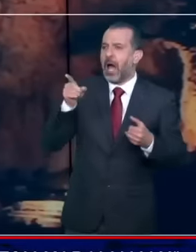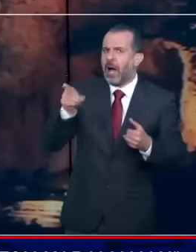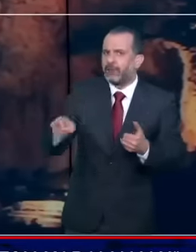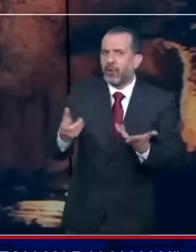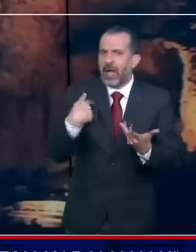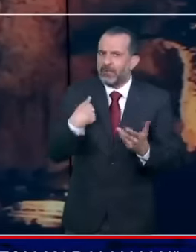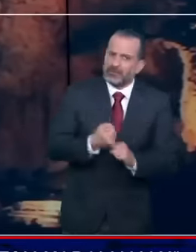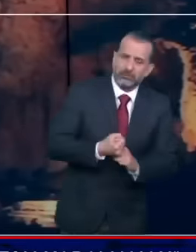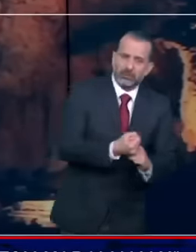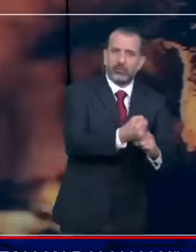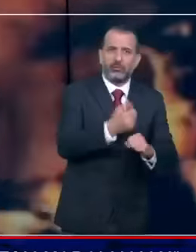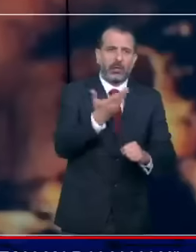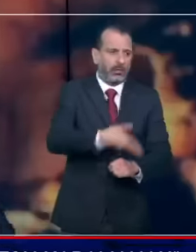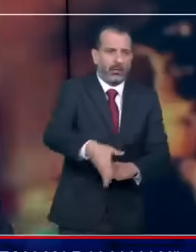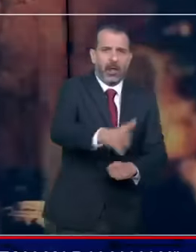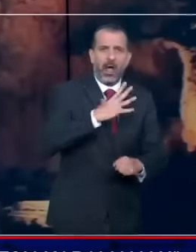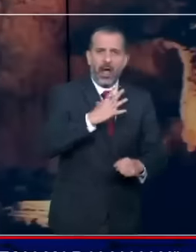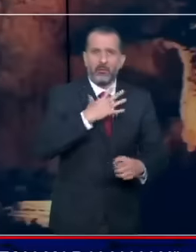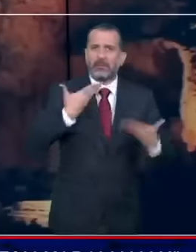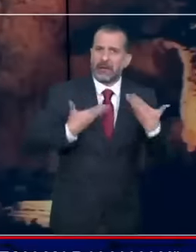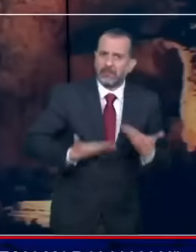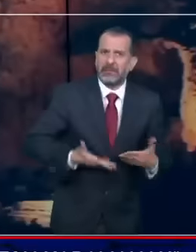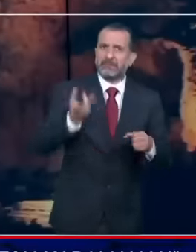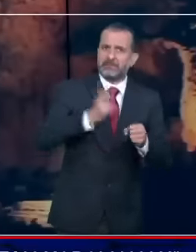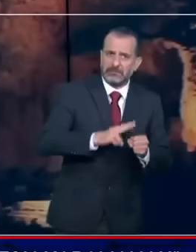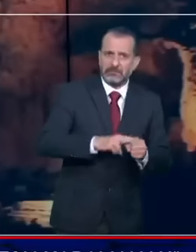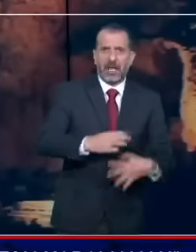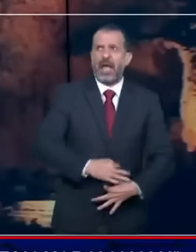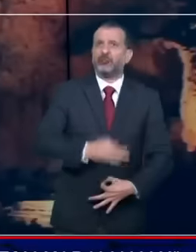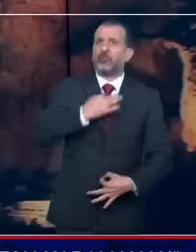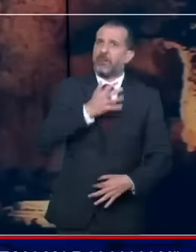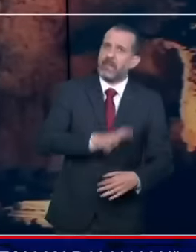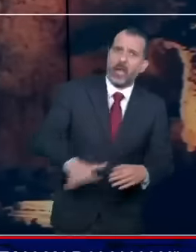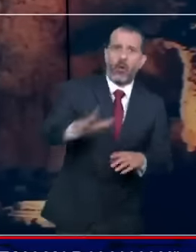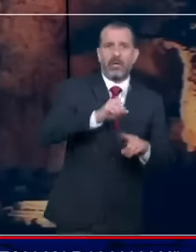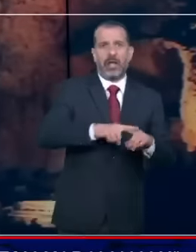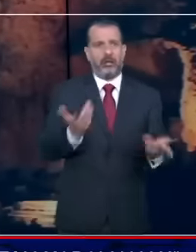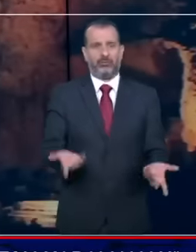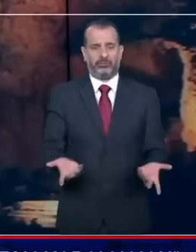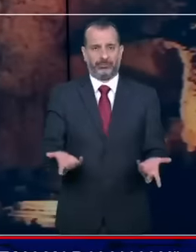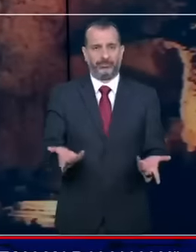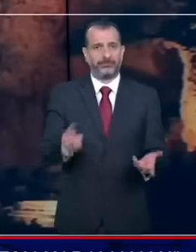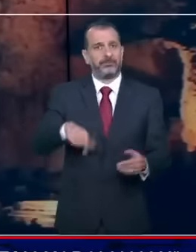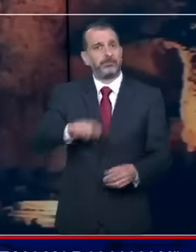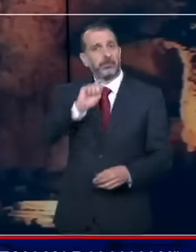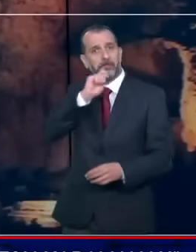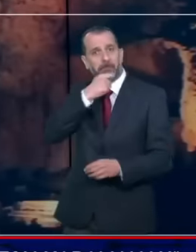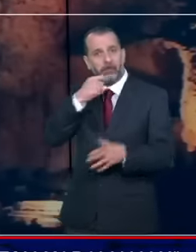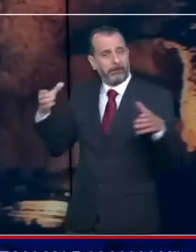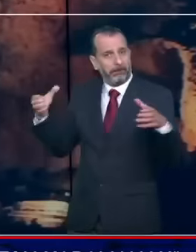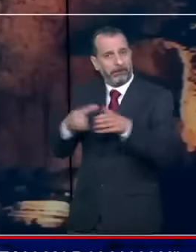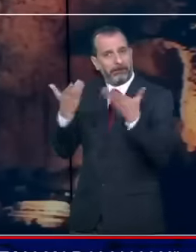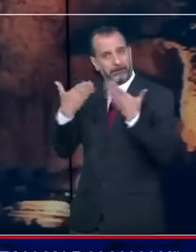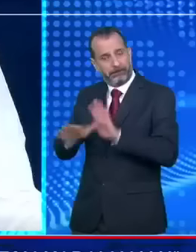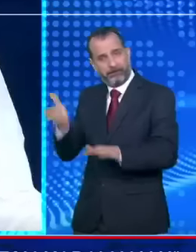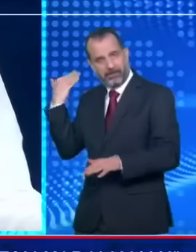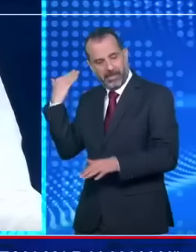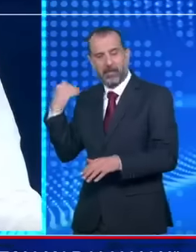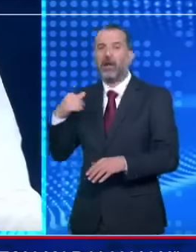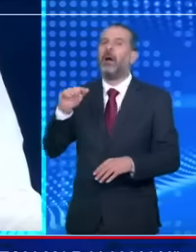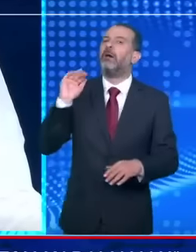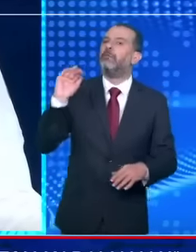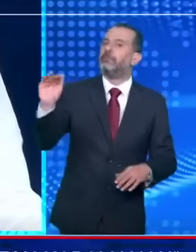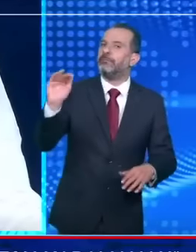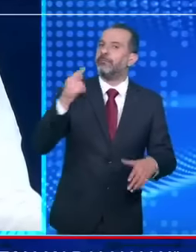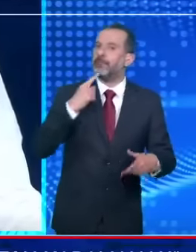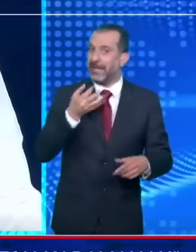αξιοπρέπειας όλου του ελληνικού λαού. Άρα λοιπόν έχουμε αυτή τη μυστική σύσκεψη που έχει μέσα. Που διαψεύδεται κι αυτή. Διαψεύδεται